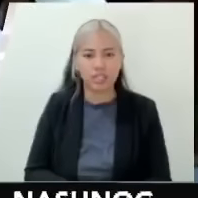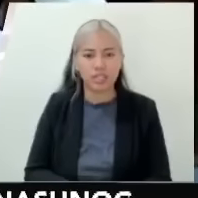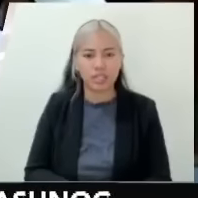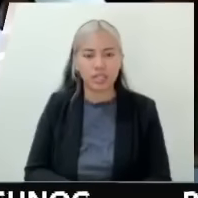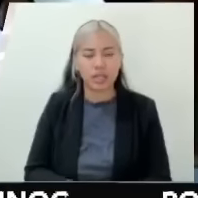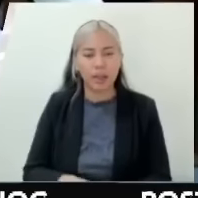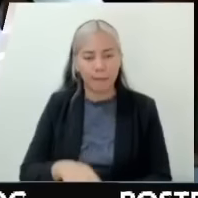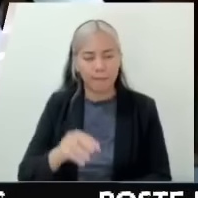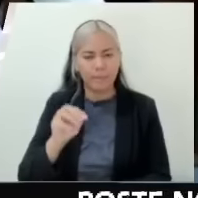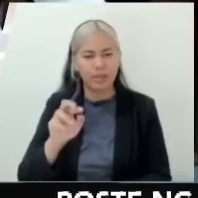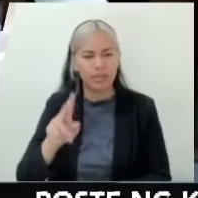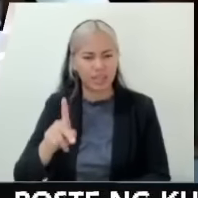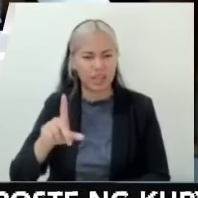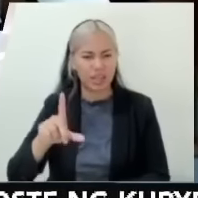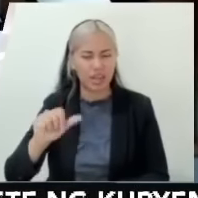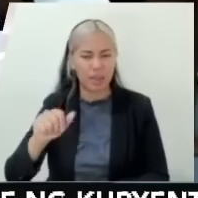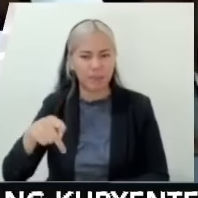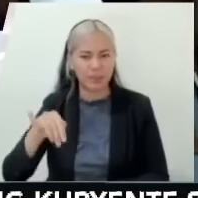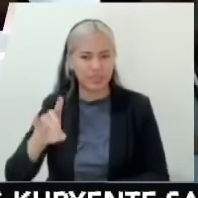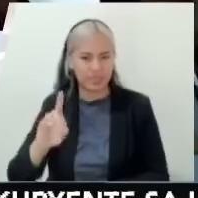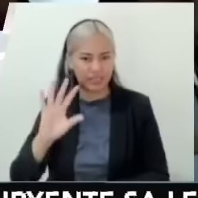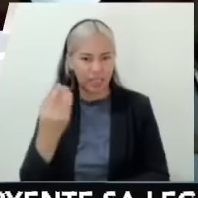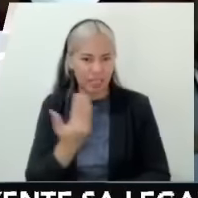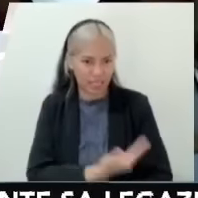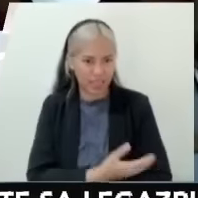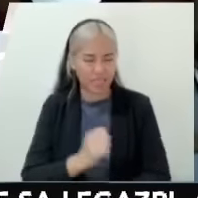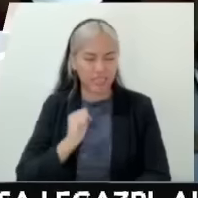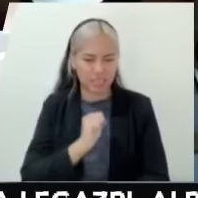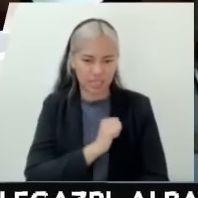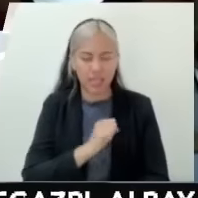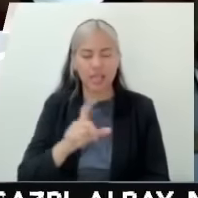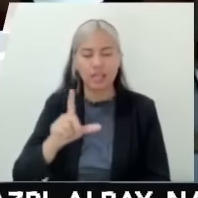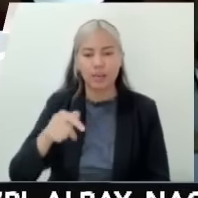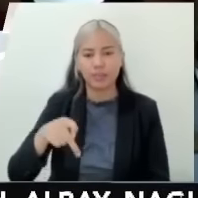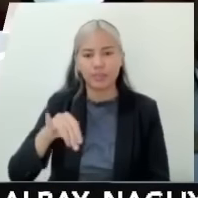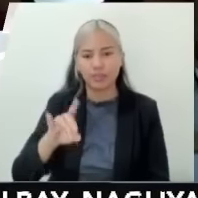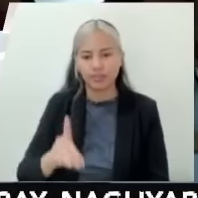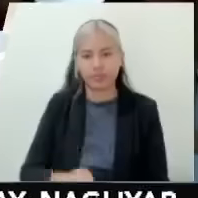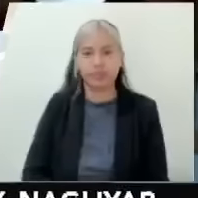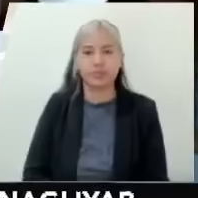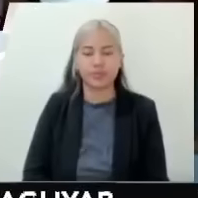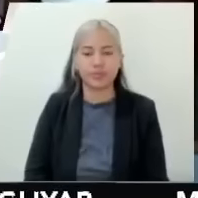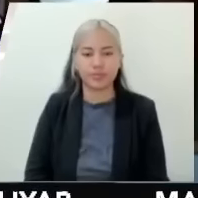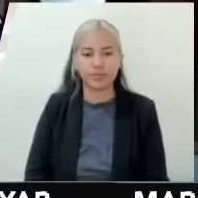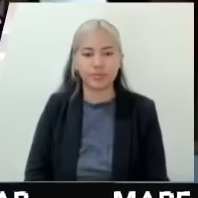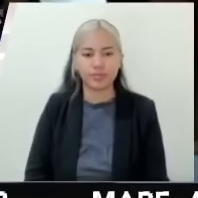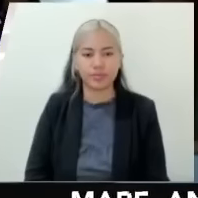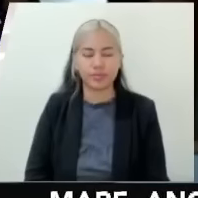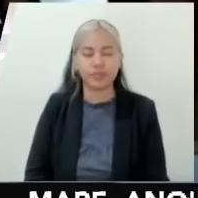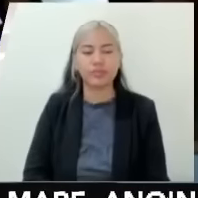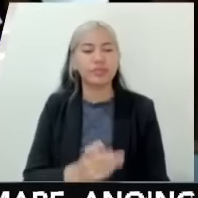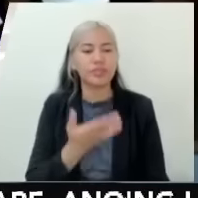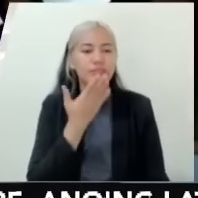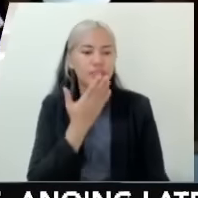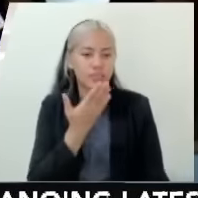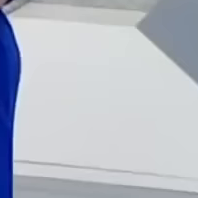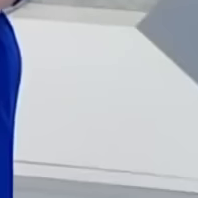Senador Lito Lapid. Dumalo naman kanina bilang suporta si Senador Robin Padilla. Connie? Maraming salamat, Mav